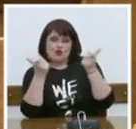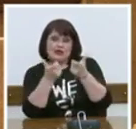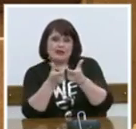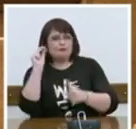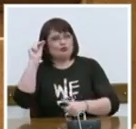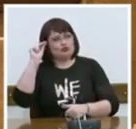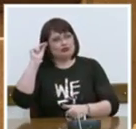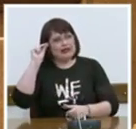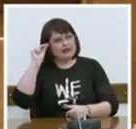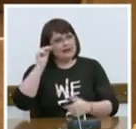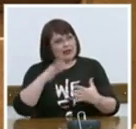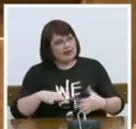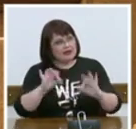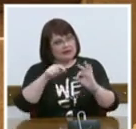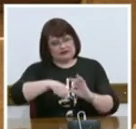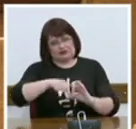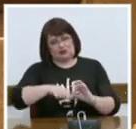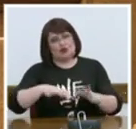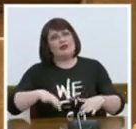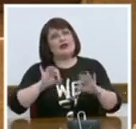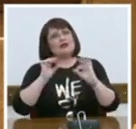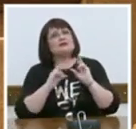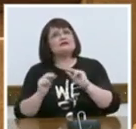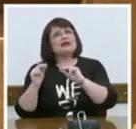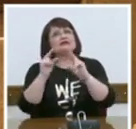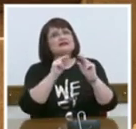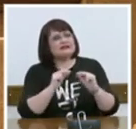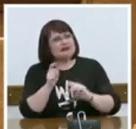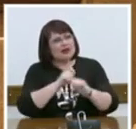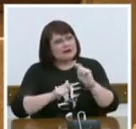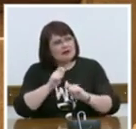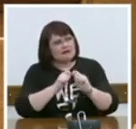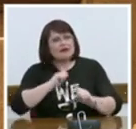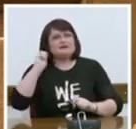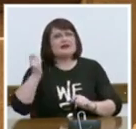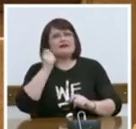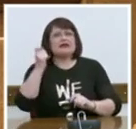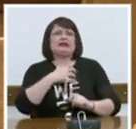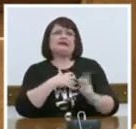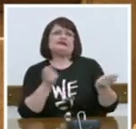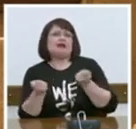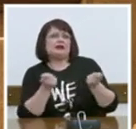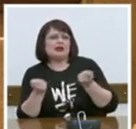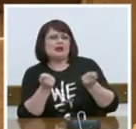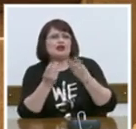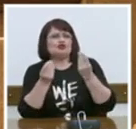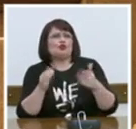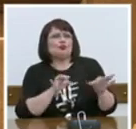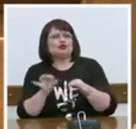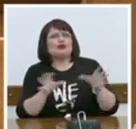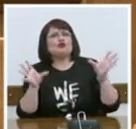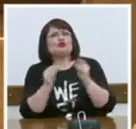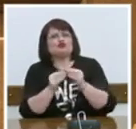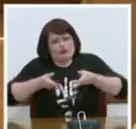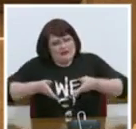θα ξεκινήσει τώρα να συζητά τη χάραξη εθνικής στρατηγικής για την οικογένεια και το